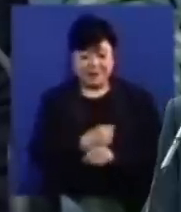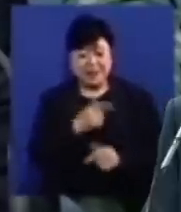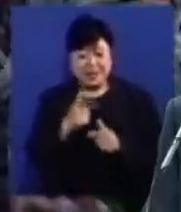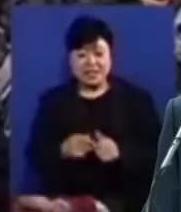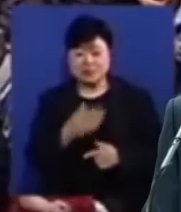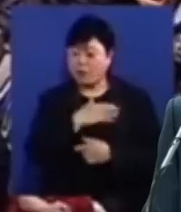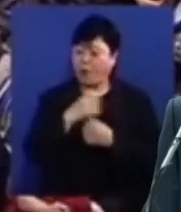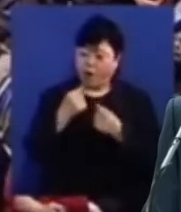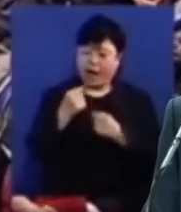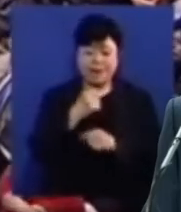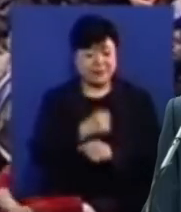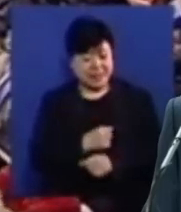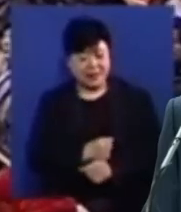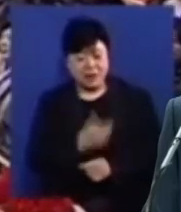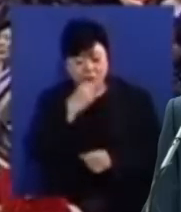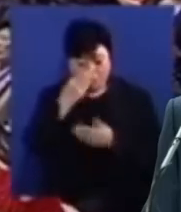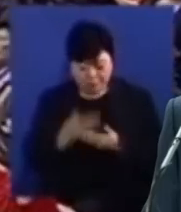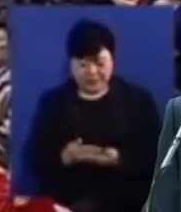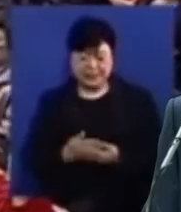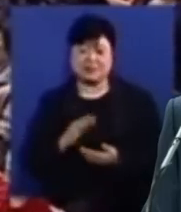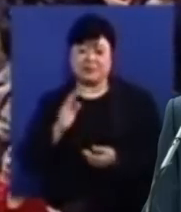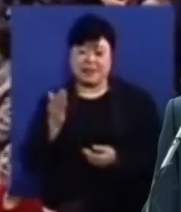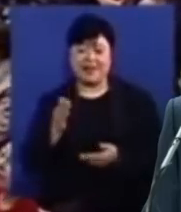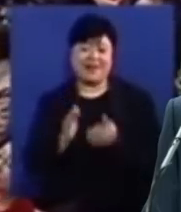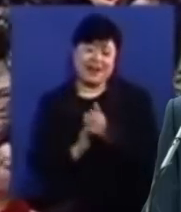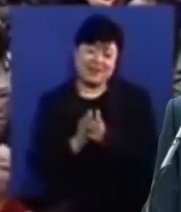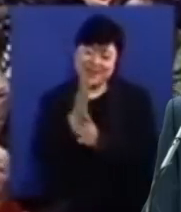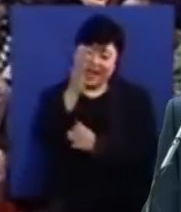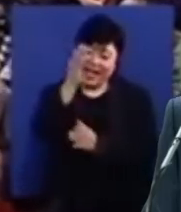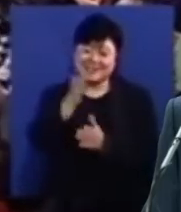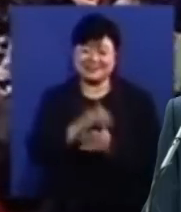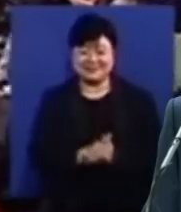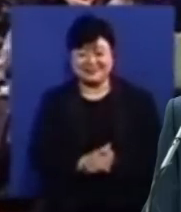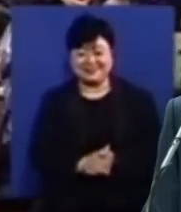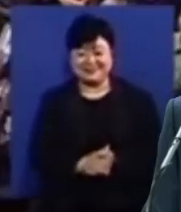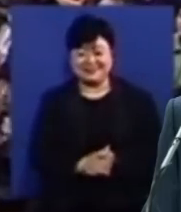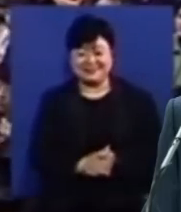안에서 건강합니다. 복받았습니다. 할렐루야.